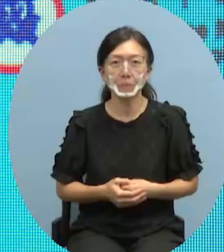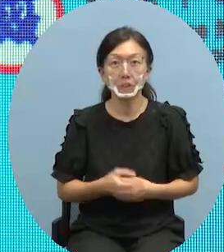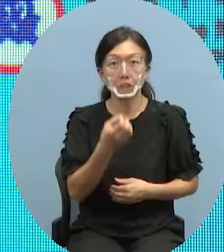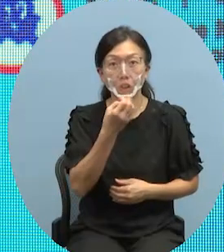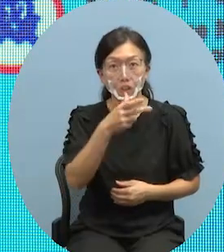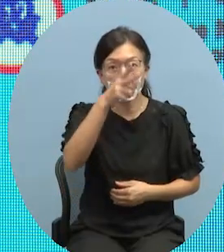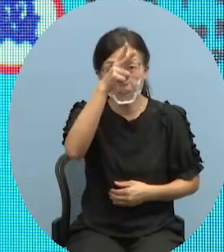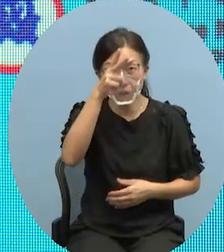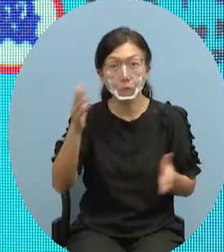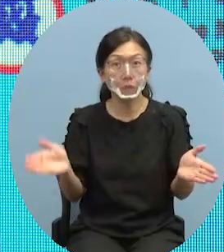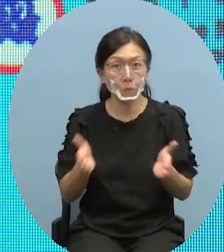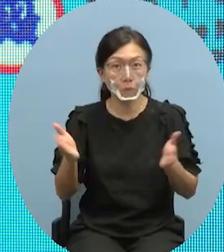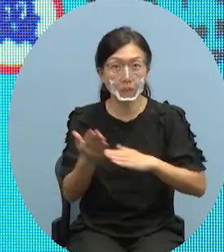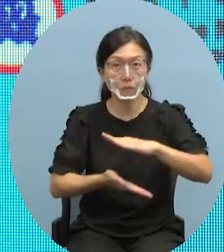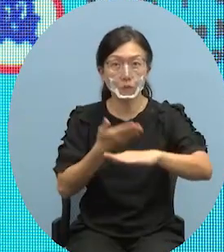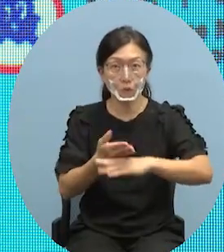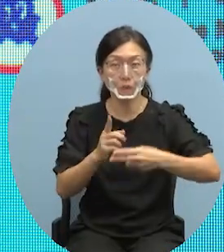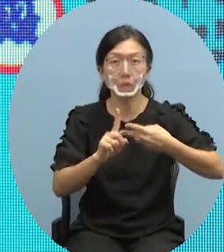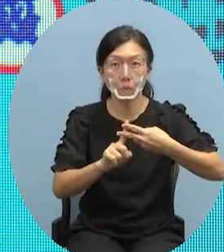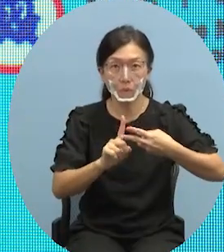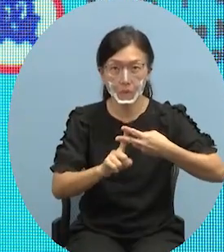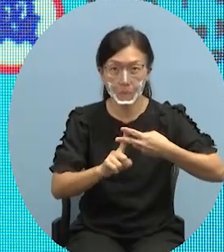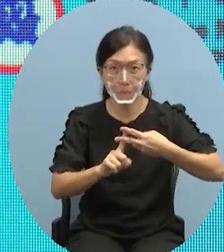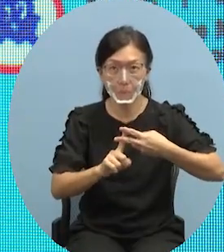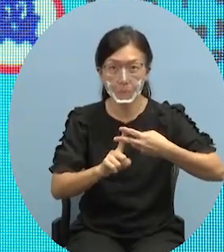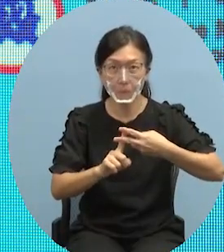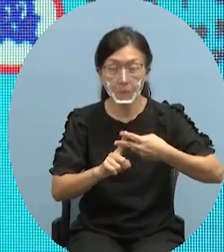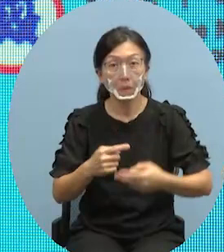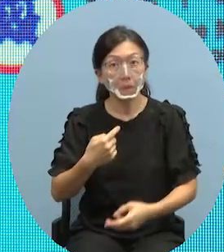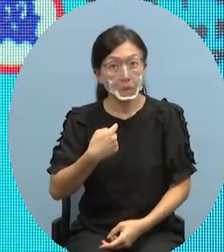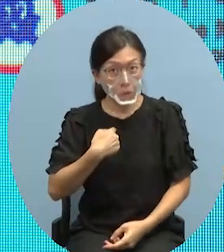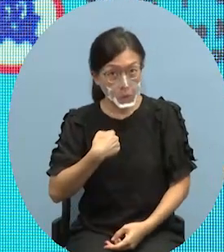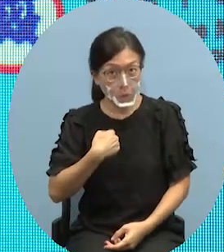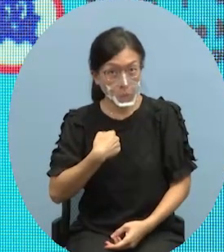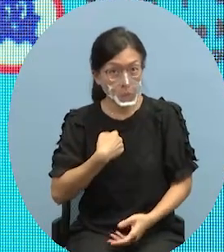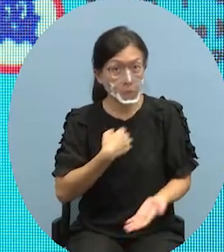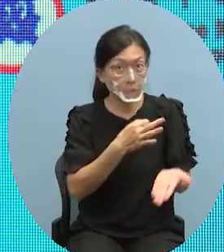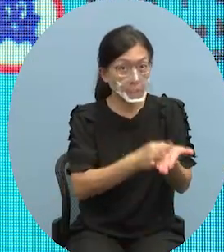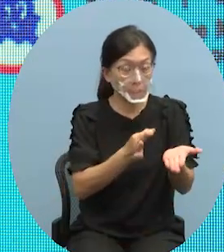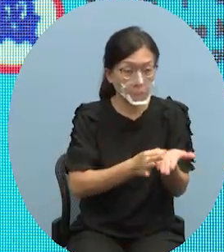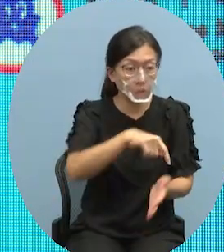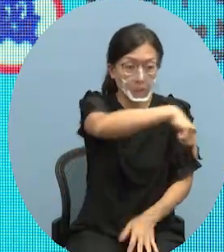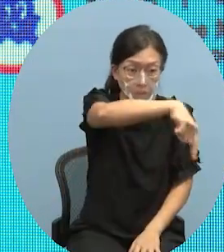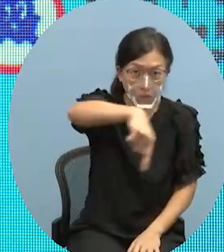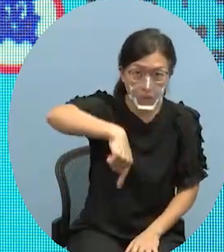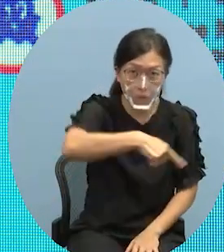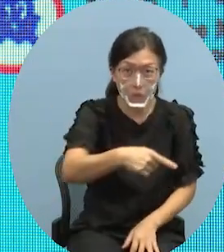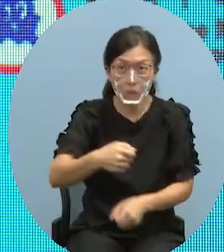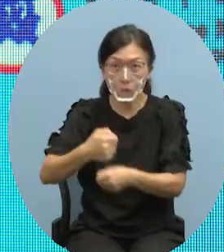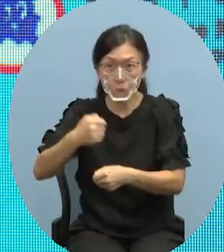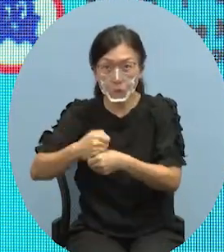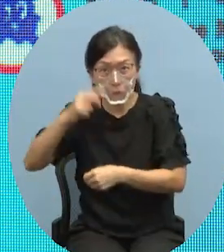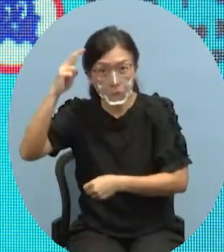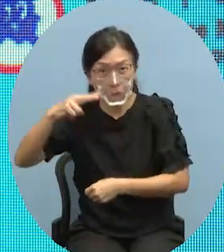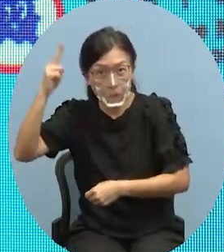特區政府推動的再工業化呢，並不是說想要將一些需要土地和勞動密集的